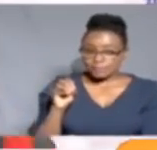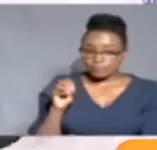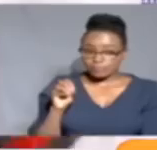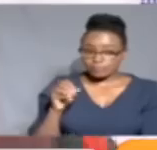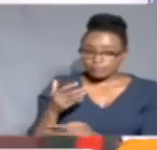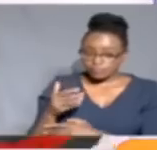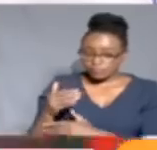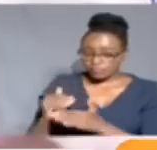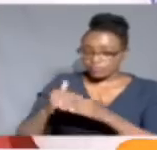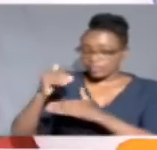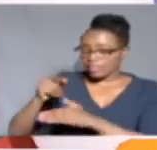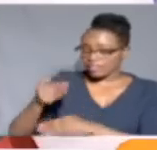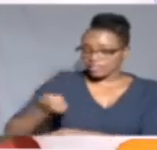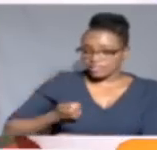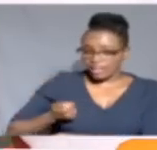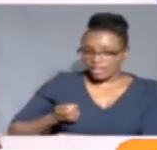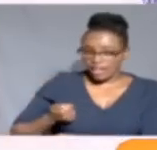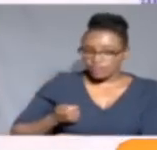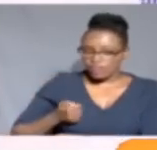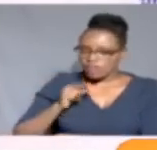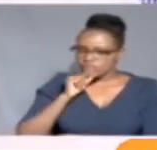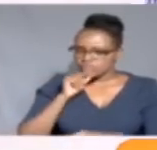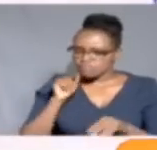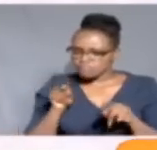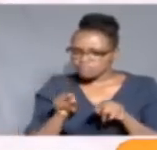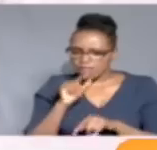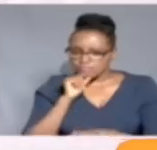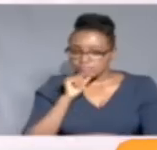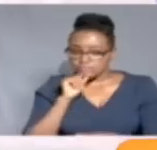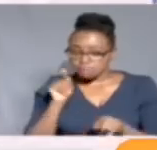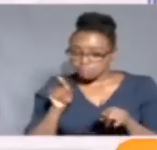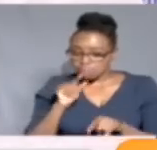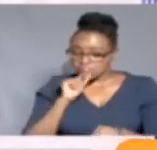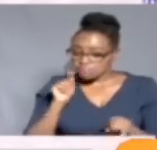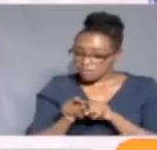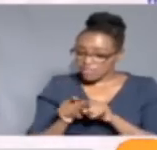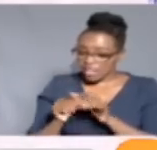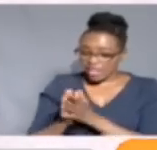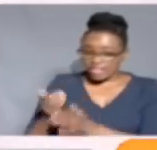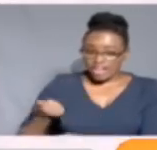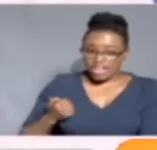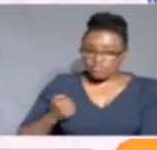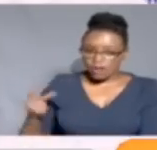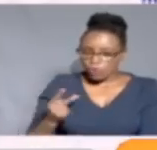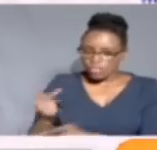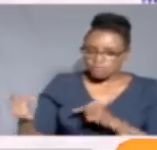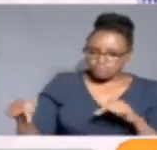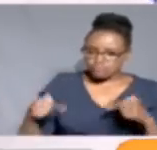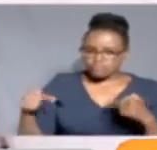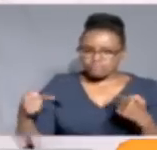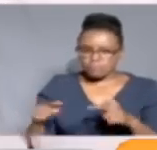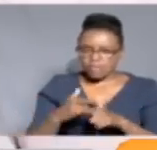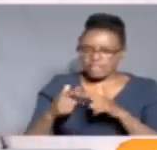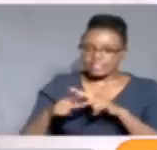mtawa wa yule jamaa na mtawa wa huyu bradhangu ikawa ni mtaa na mtaa,